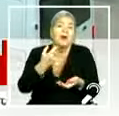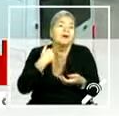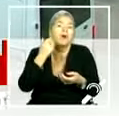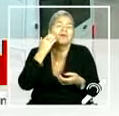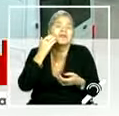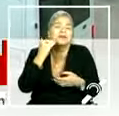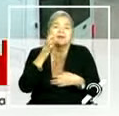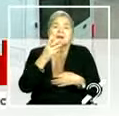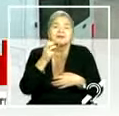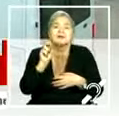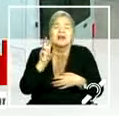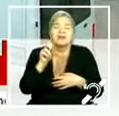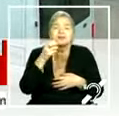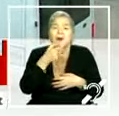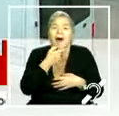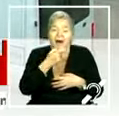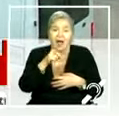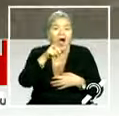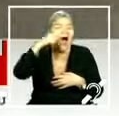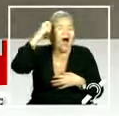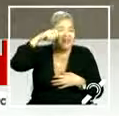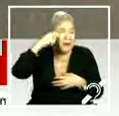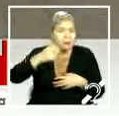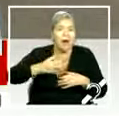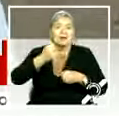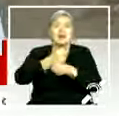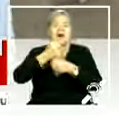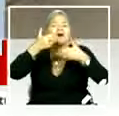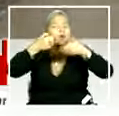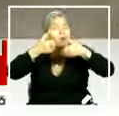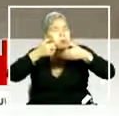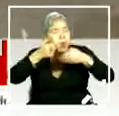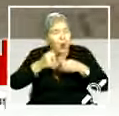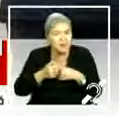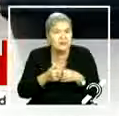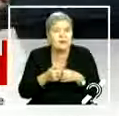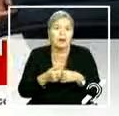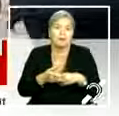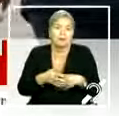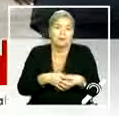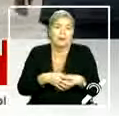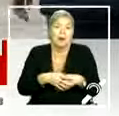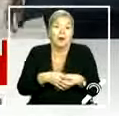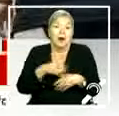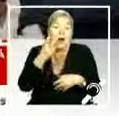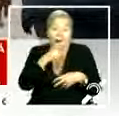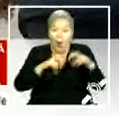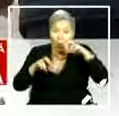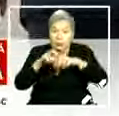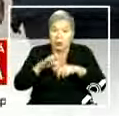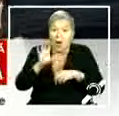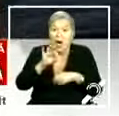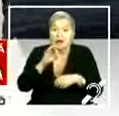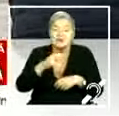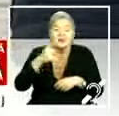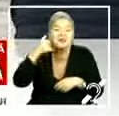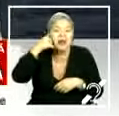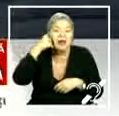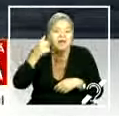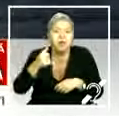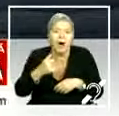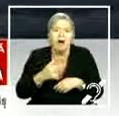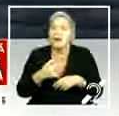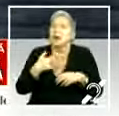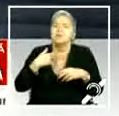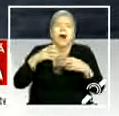13 ani. El ar fi filmat și pozat adolescenta în ipostaze sexuale explicite. La percheziții s-au găsit mai multe telefoane și dispozitive